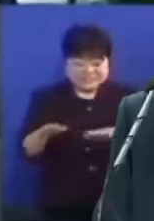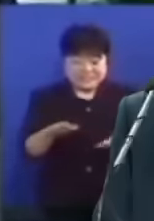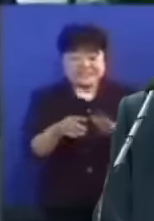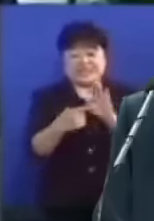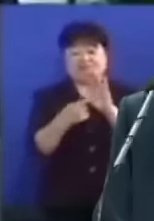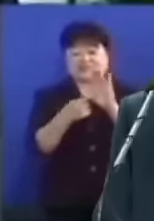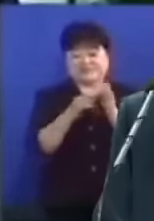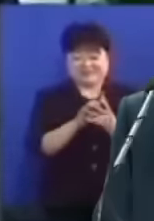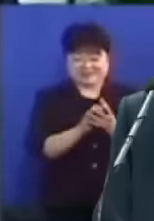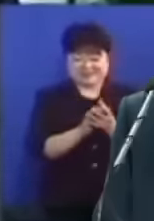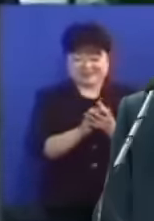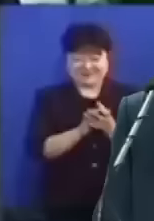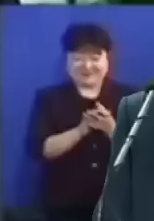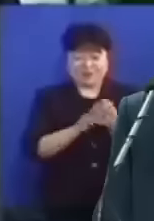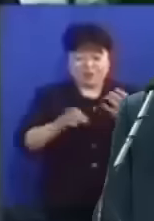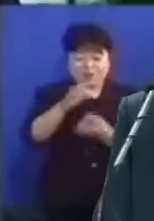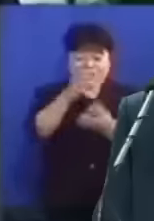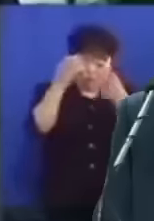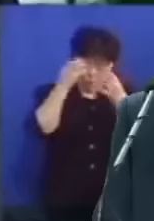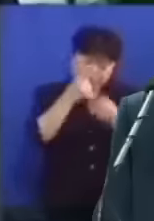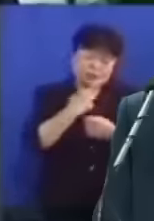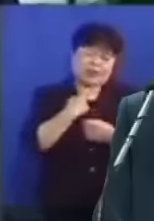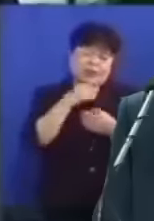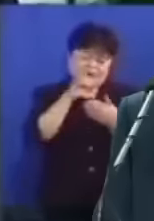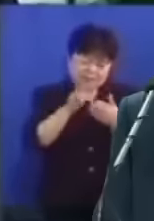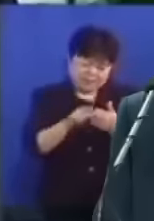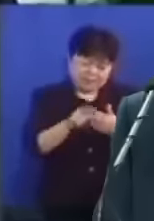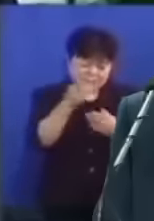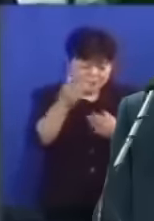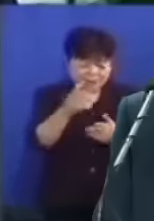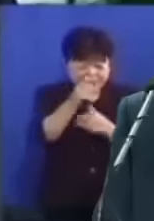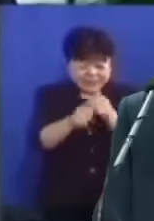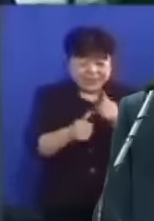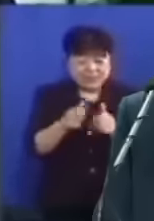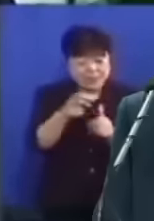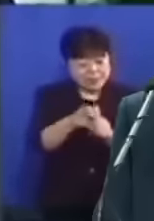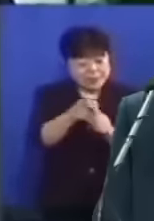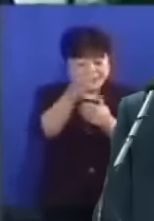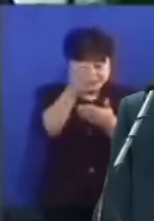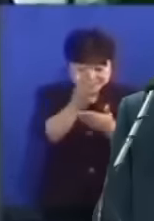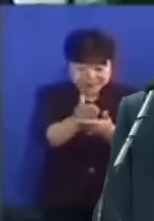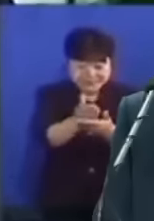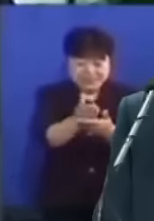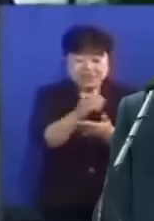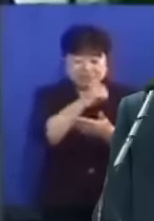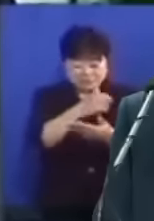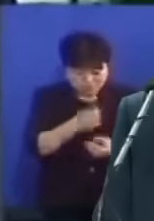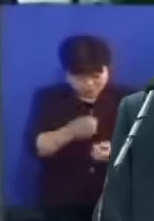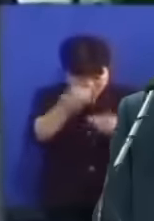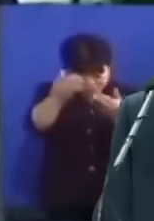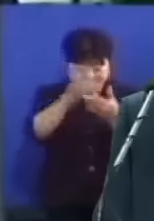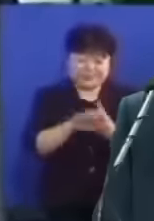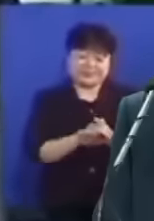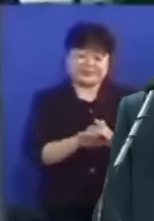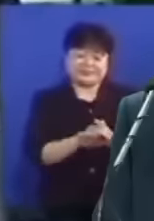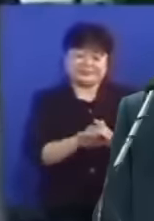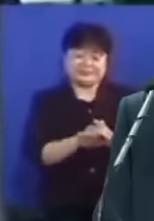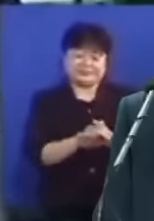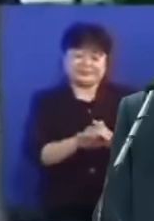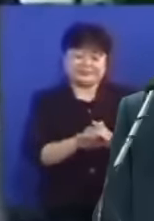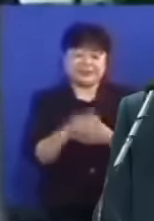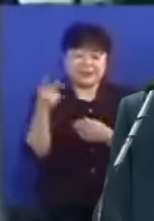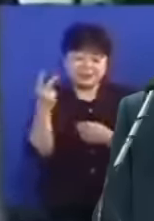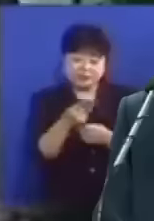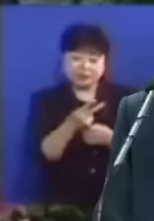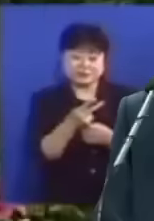것입니다. 환난과 고통 당할 때 여러분 하나님을 배반하지 마시게 되시기를 주의 이름으로 축원합니다.